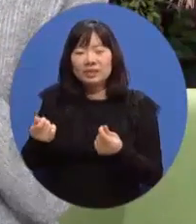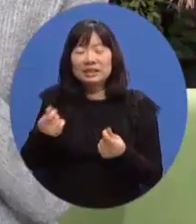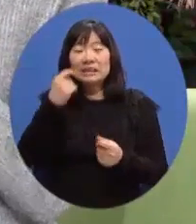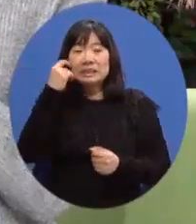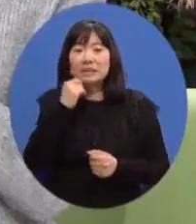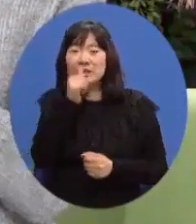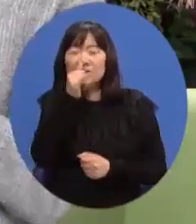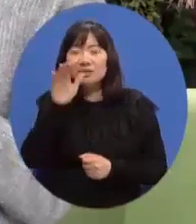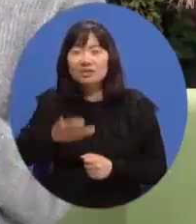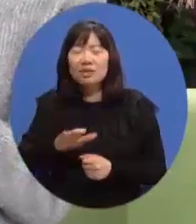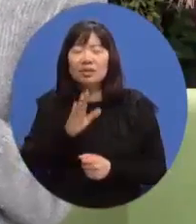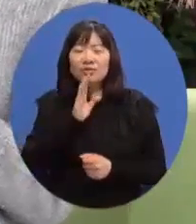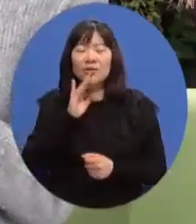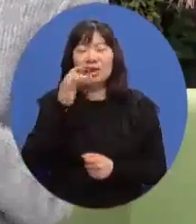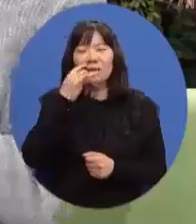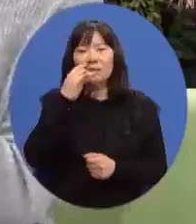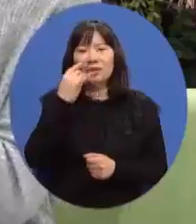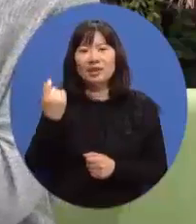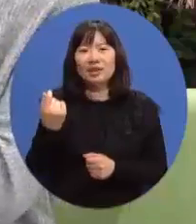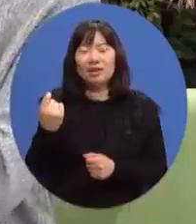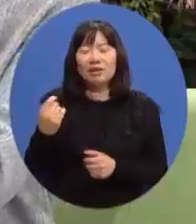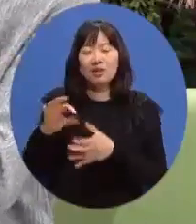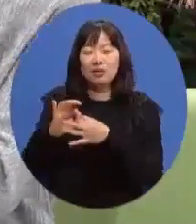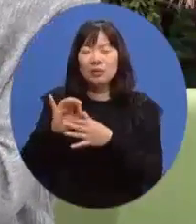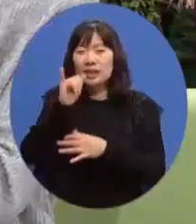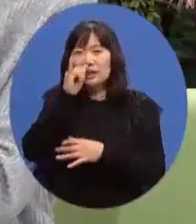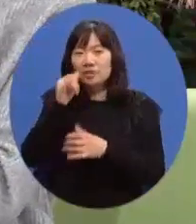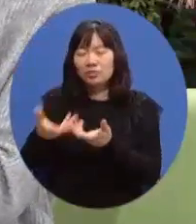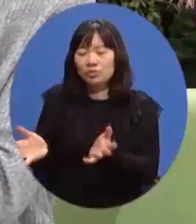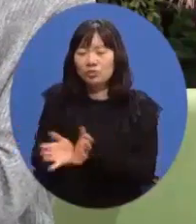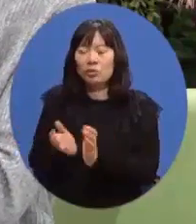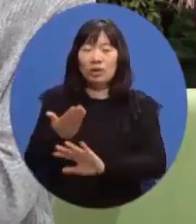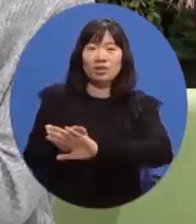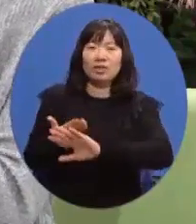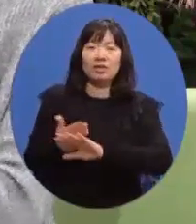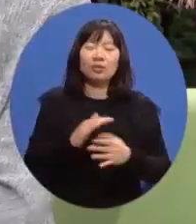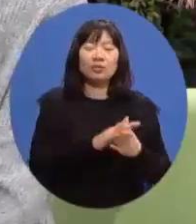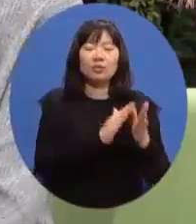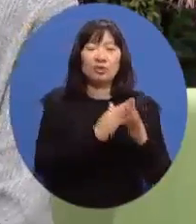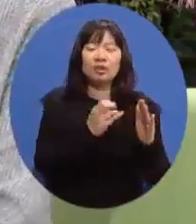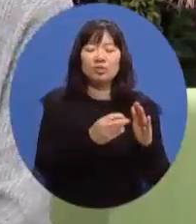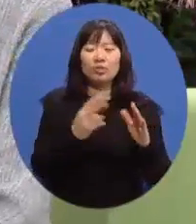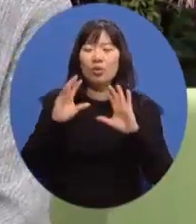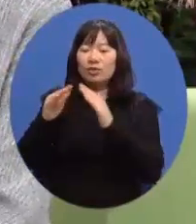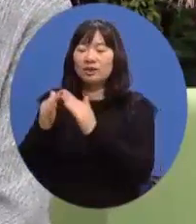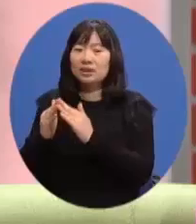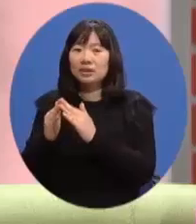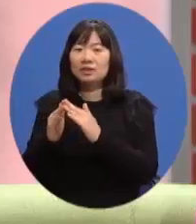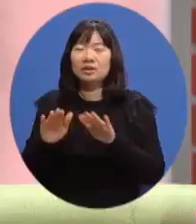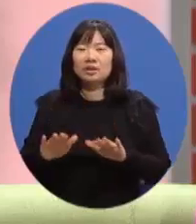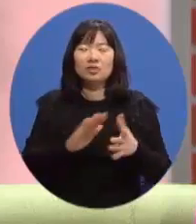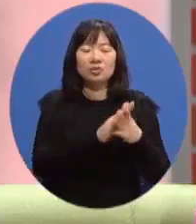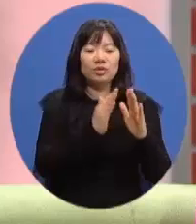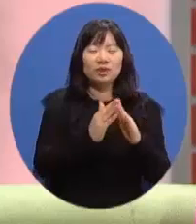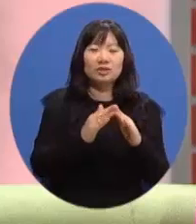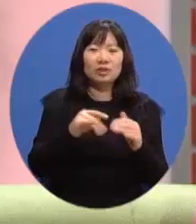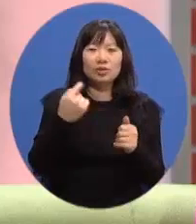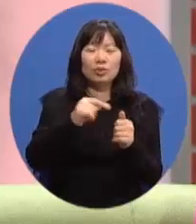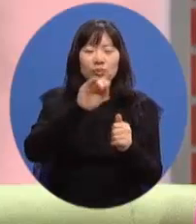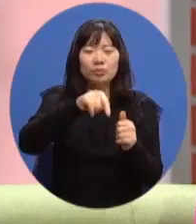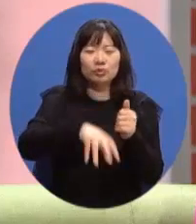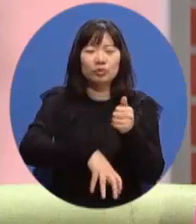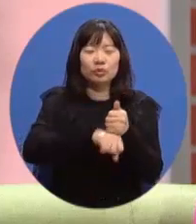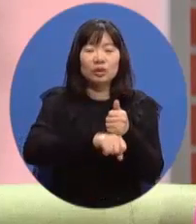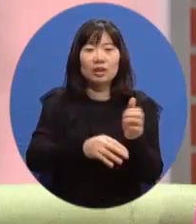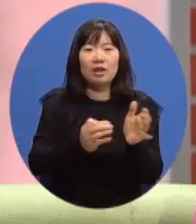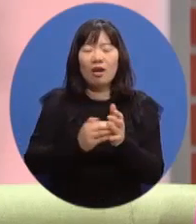같은데 참 궁금했었던 게 소속돼 있는 부서가 다르더라고요. 유치원하고 어린이집하고요. 네, 유치원은 교육부 소관이고요.